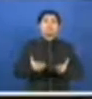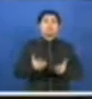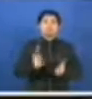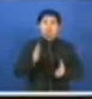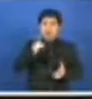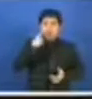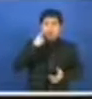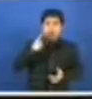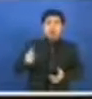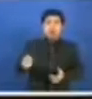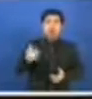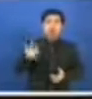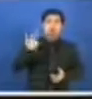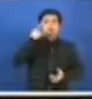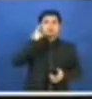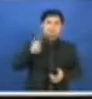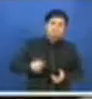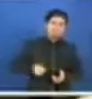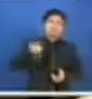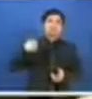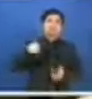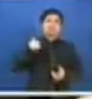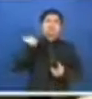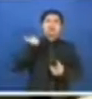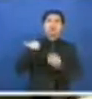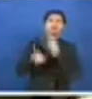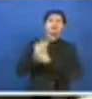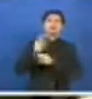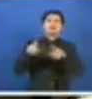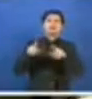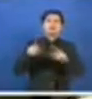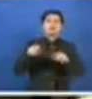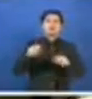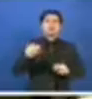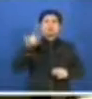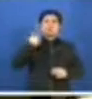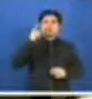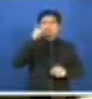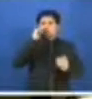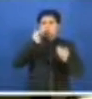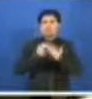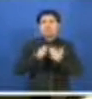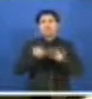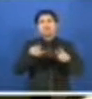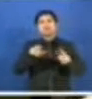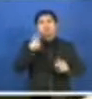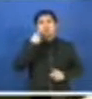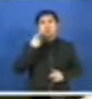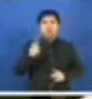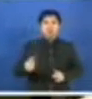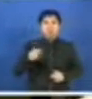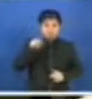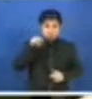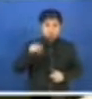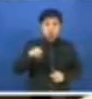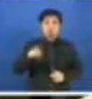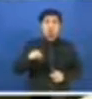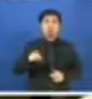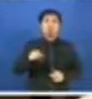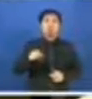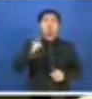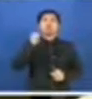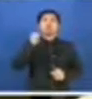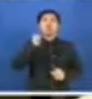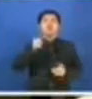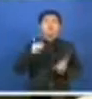Sanki yeni bir teamülmüş, yeni bir uygulamaymış gibi bunu